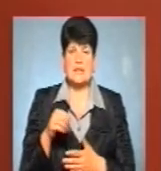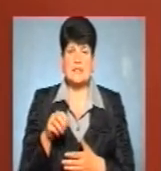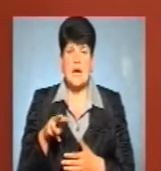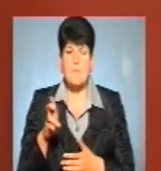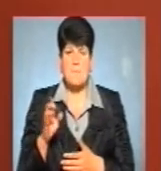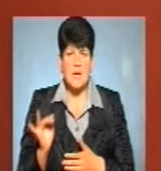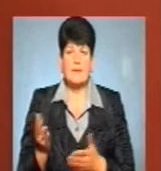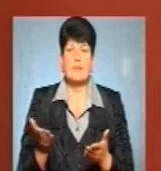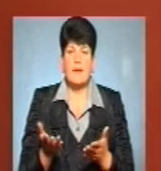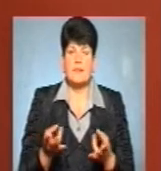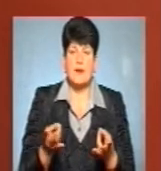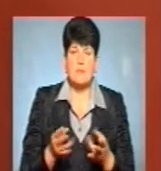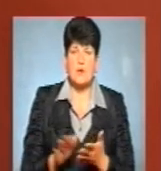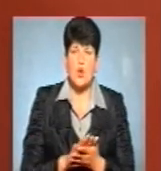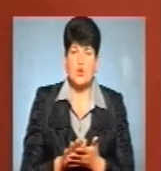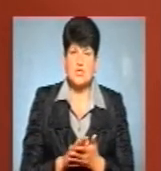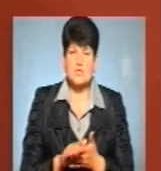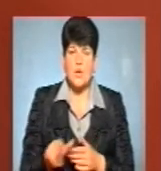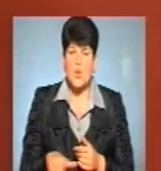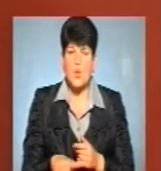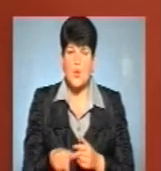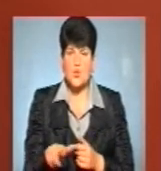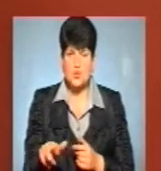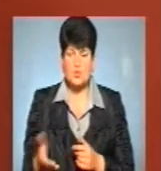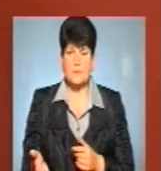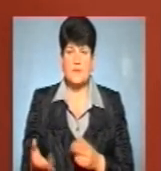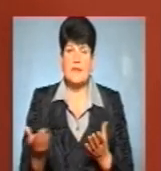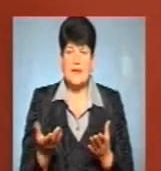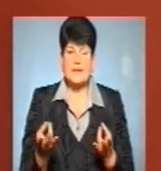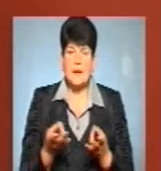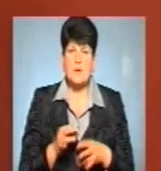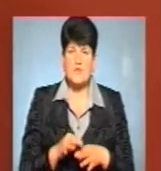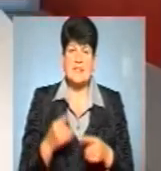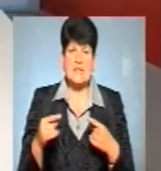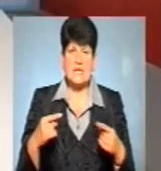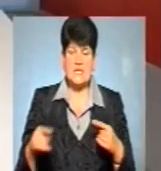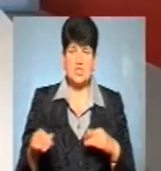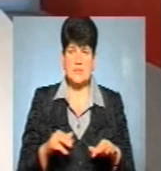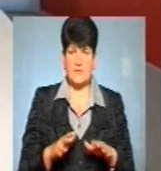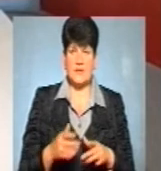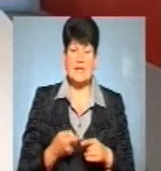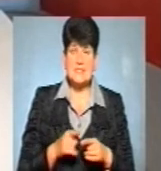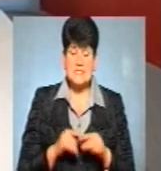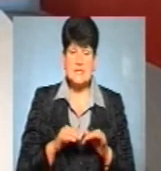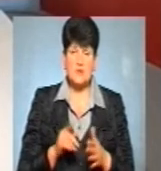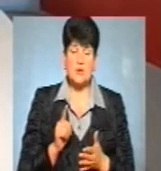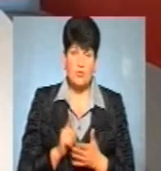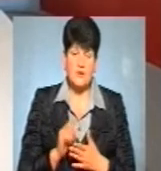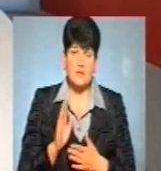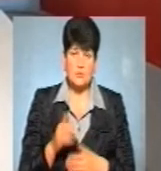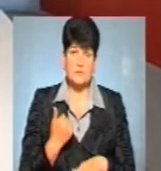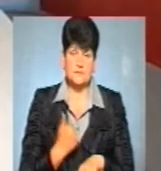де треба розчистити русло річки, де треба провести інші заходи. І ці заходи повинні бути